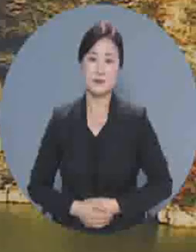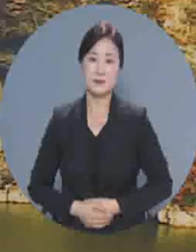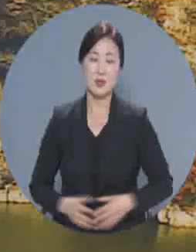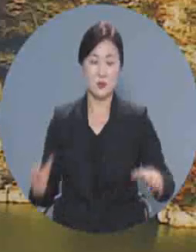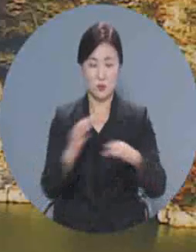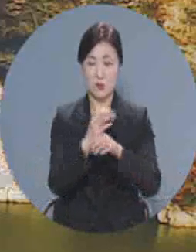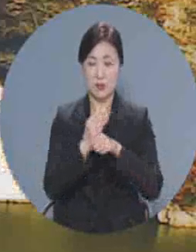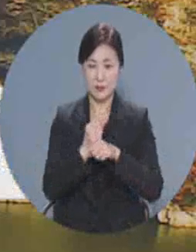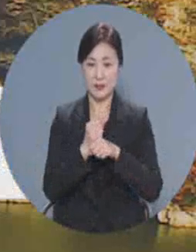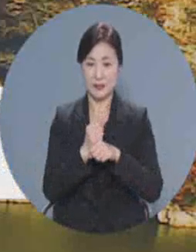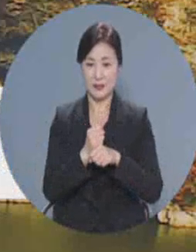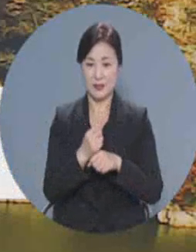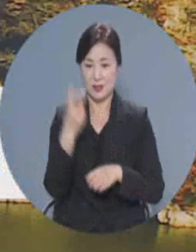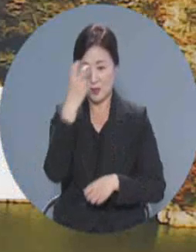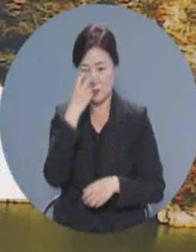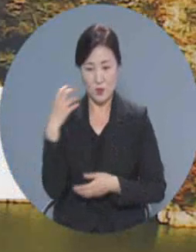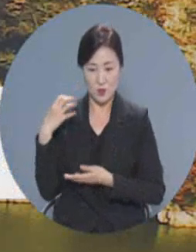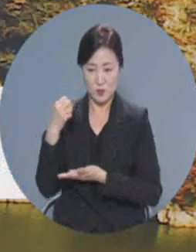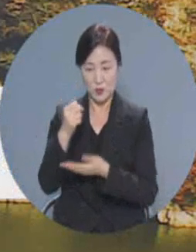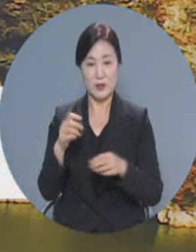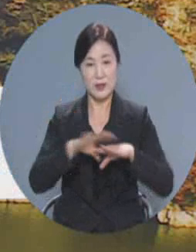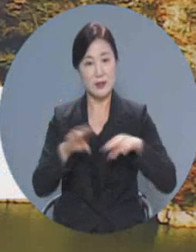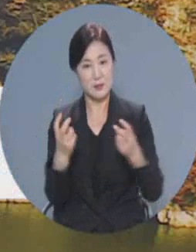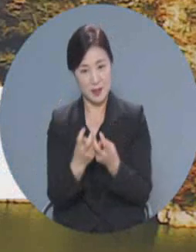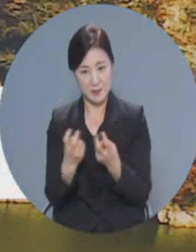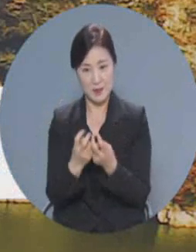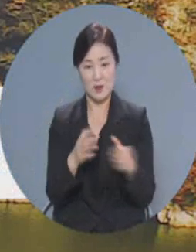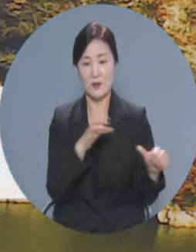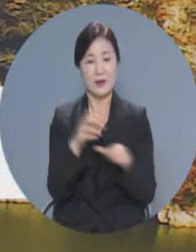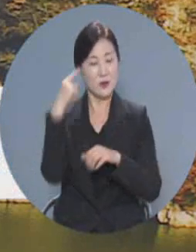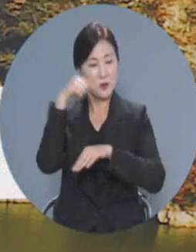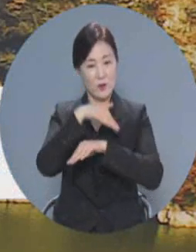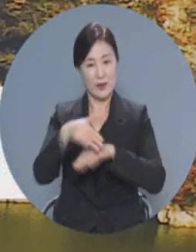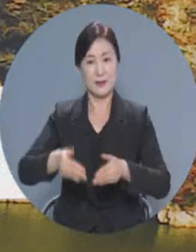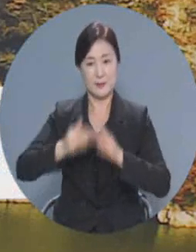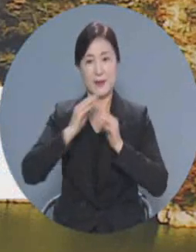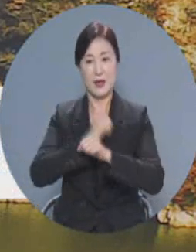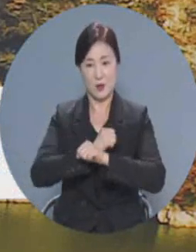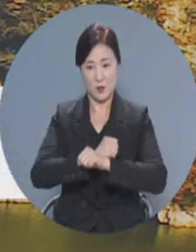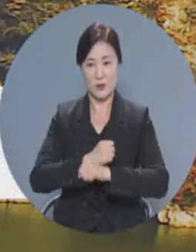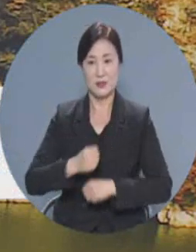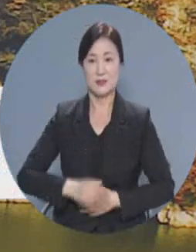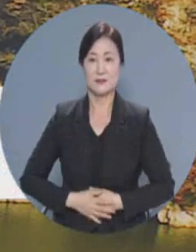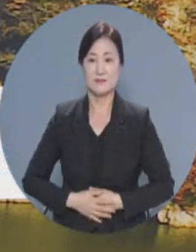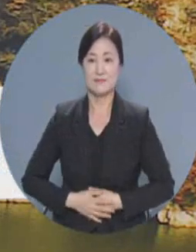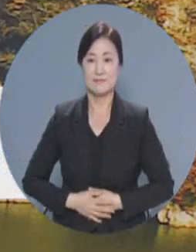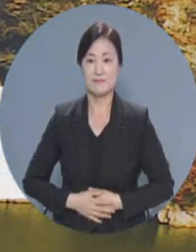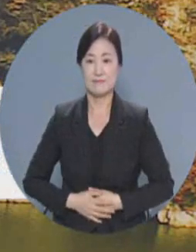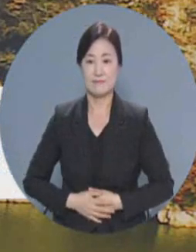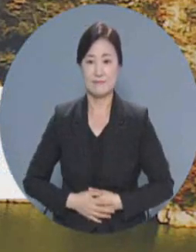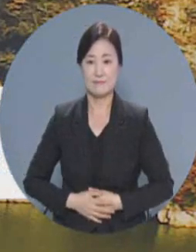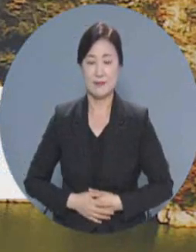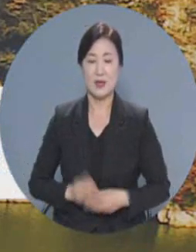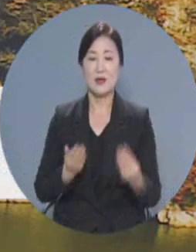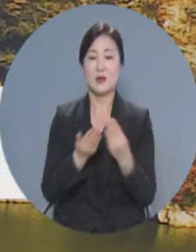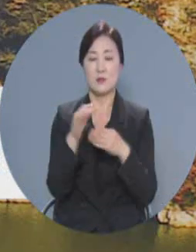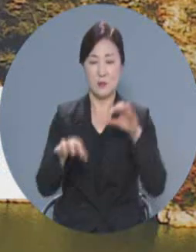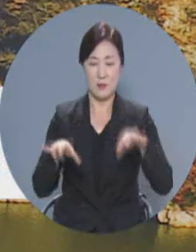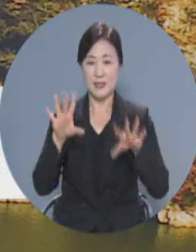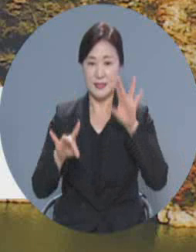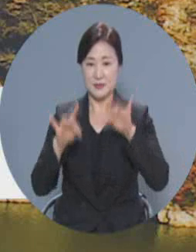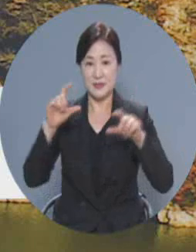종합적인 보존 대책과 함께 활용 계획을 만들 계획으로 있고 앞으로는 이제 다도의